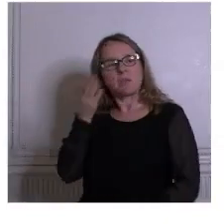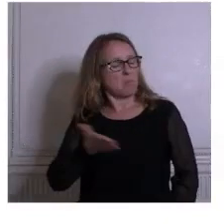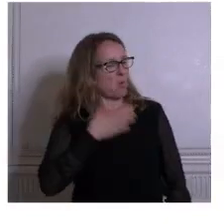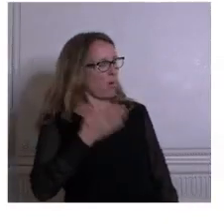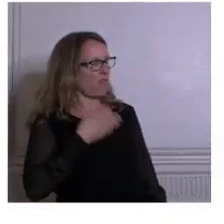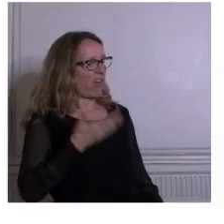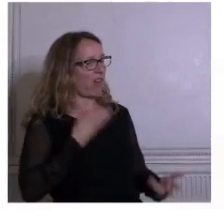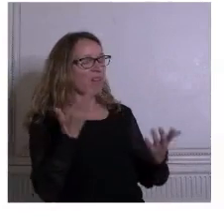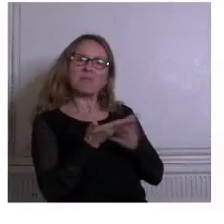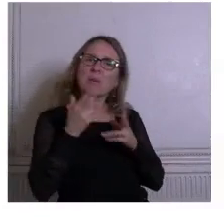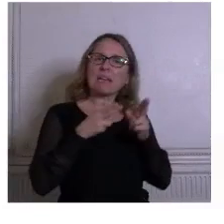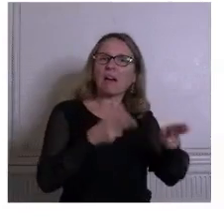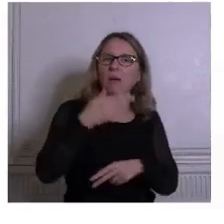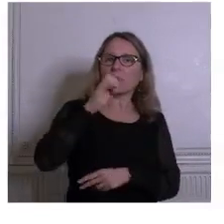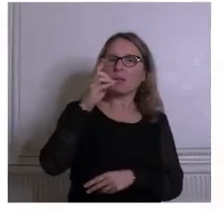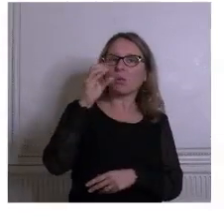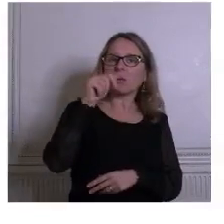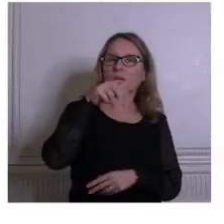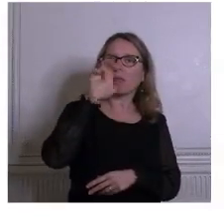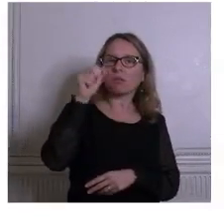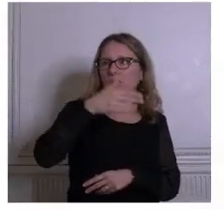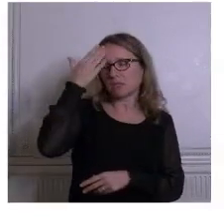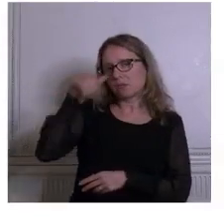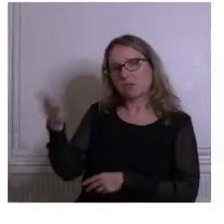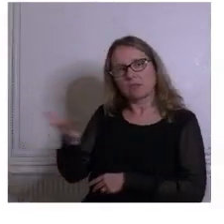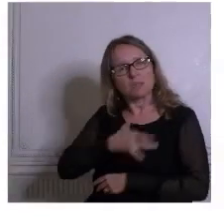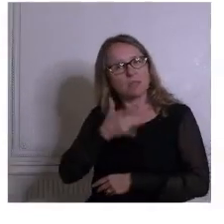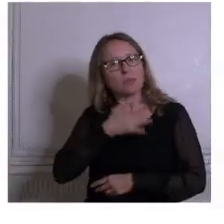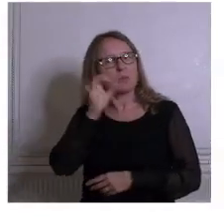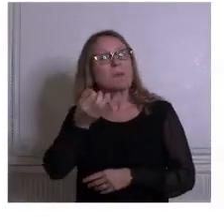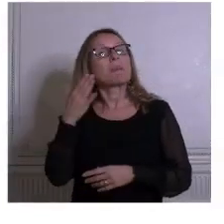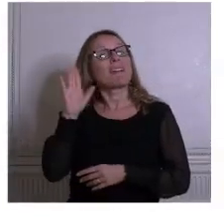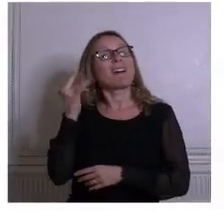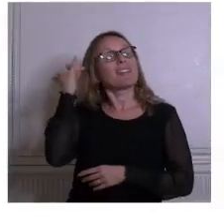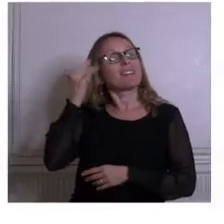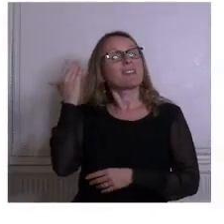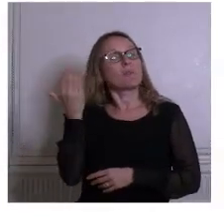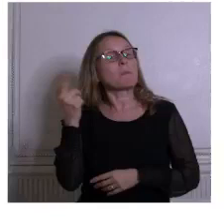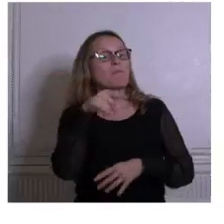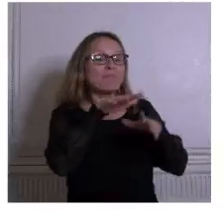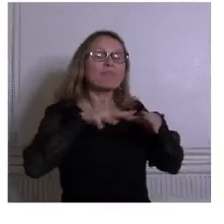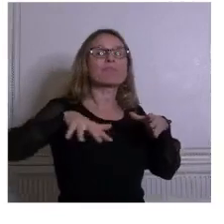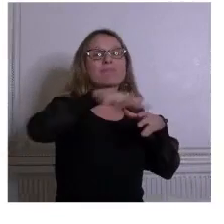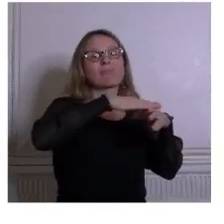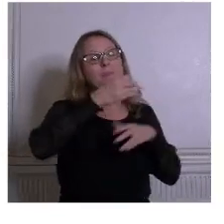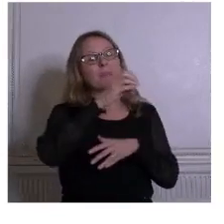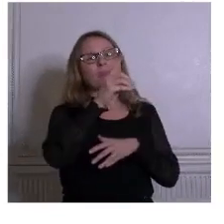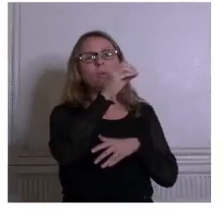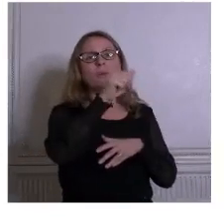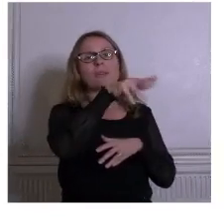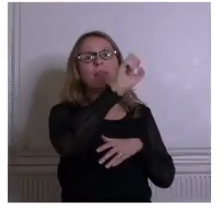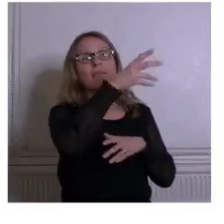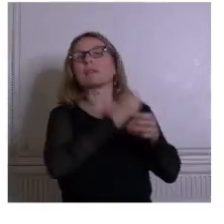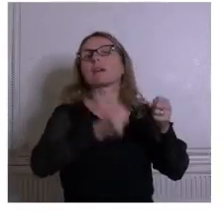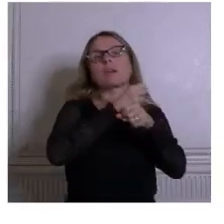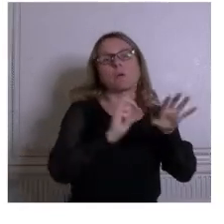C'était l'objectif de la réunion publique à laquelle je ne sais pas si vous avez assisté, qui a été une réunion de présentation dans laquelle il y a des gens qui sont même venus de Cestas, de Pessac, de Codéran, de plein d'autres